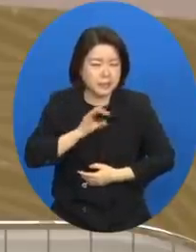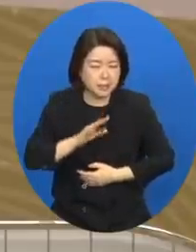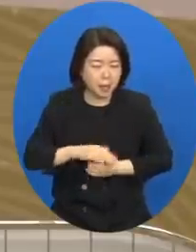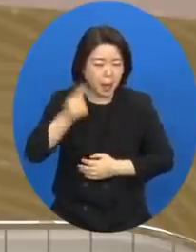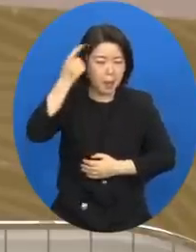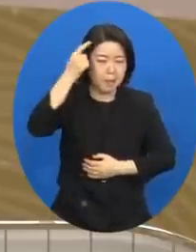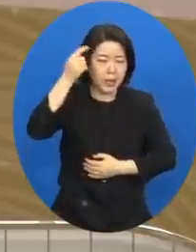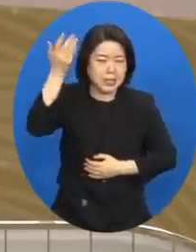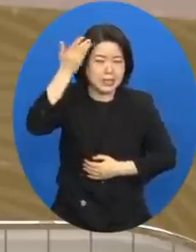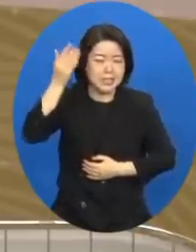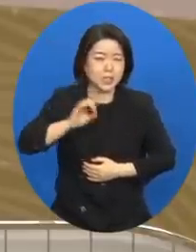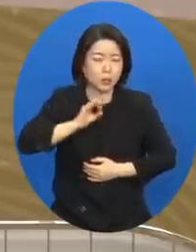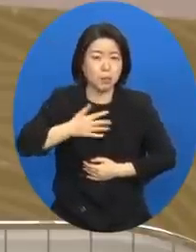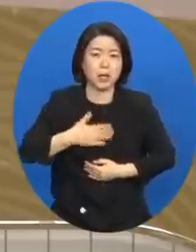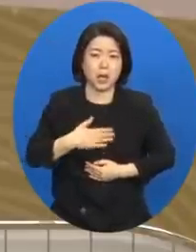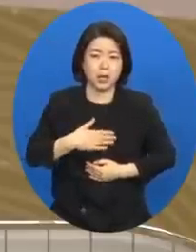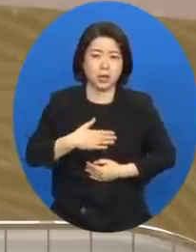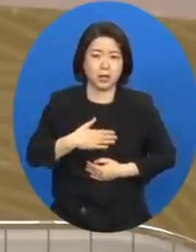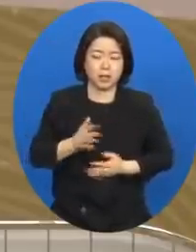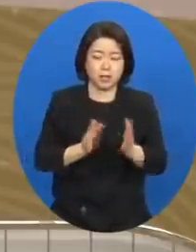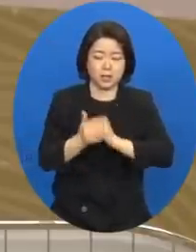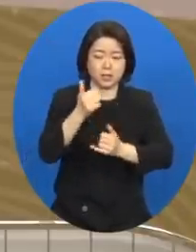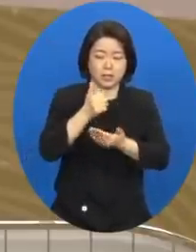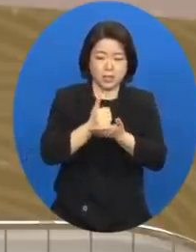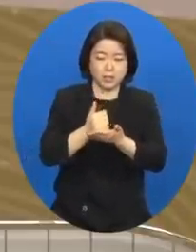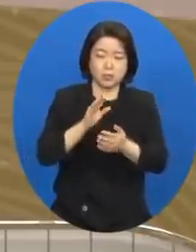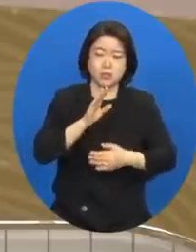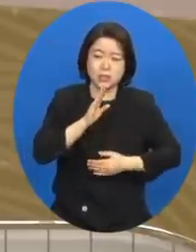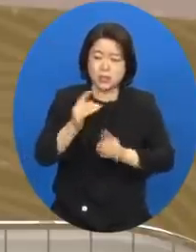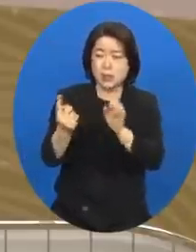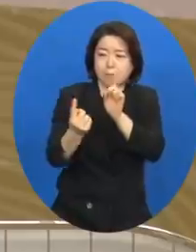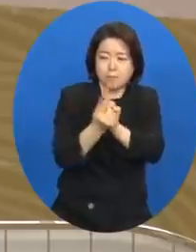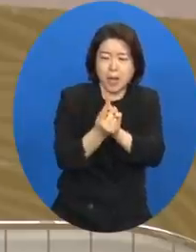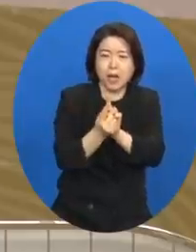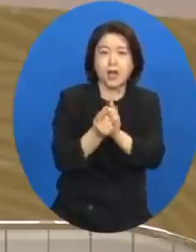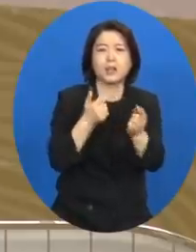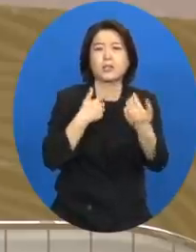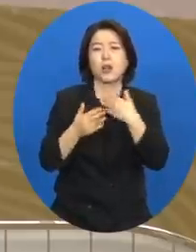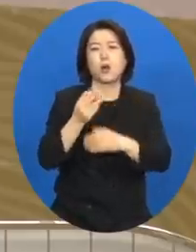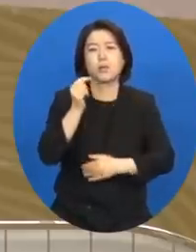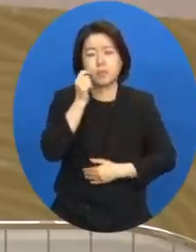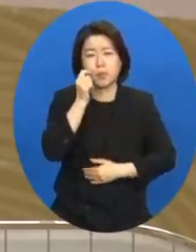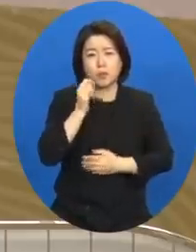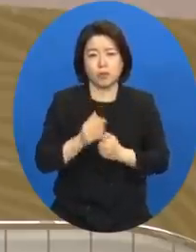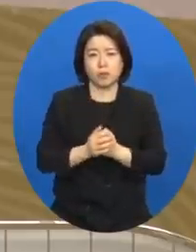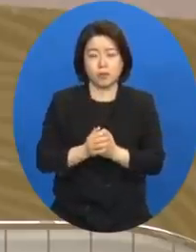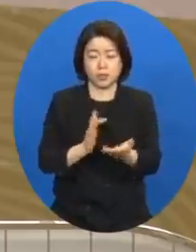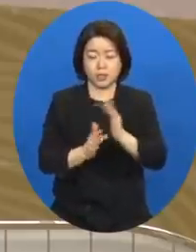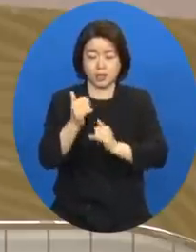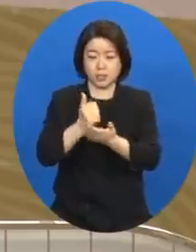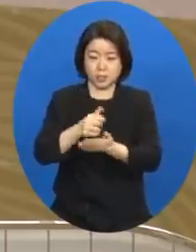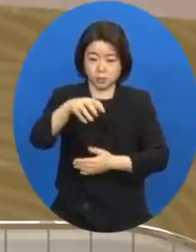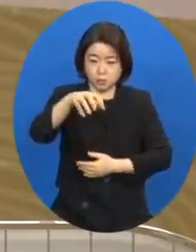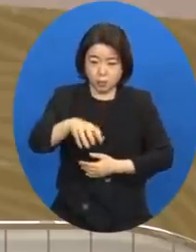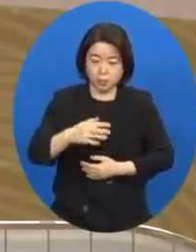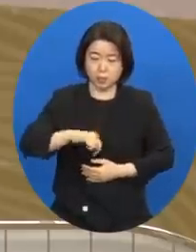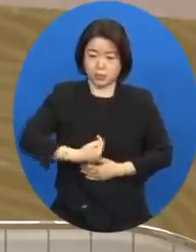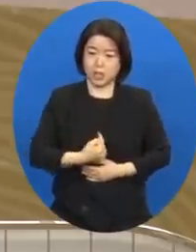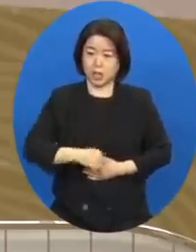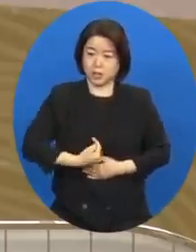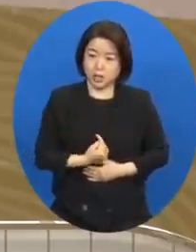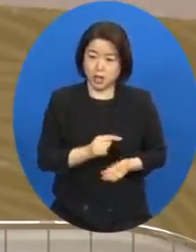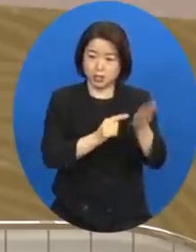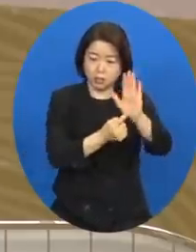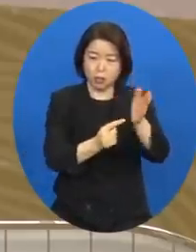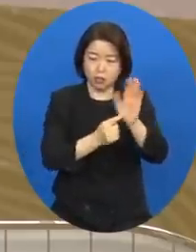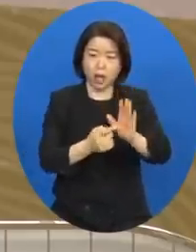했을 뿐이지 예수님을 진짜 만나지 못했기 때문에 예수님 앞에서 자꾸 자기를 드러내고 나나